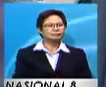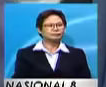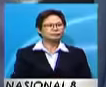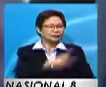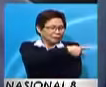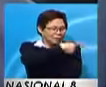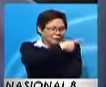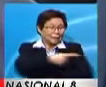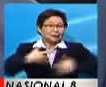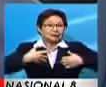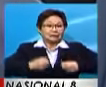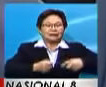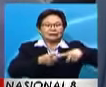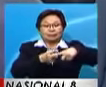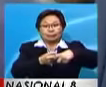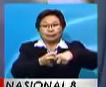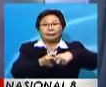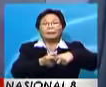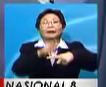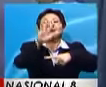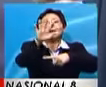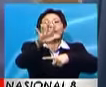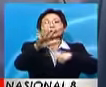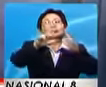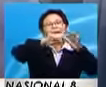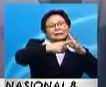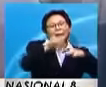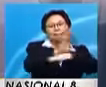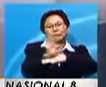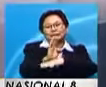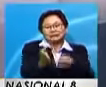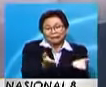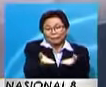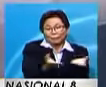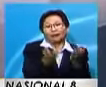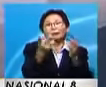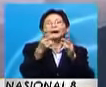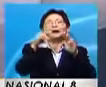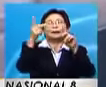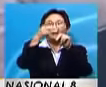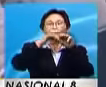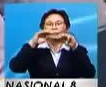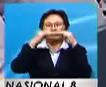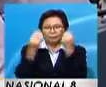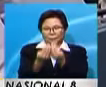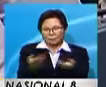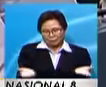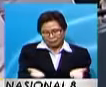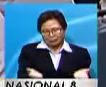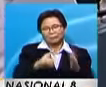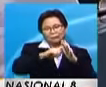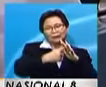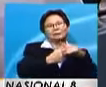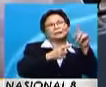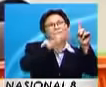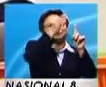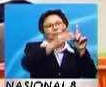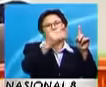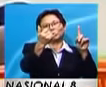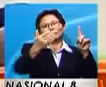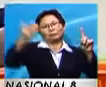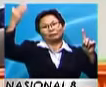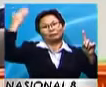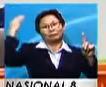di klinik kesehatan Simpanglima memulihkan operasi plastik matanya kepada masyarakat setempat Sejak satu Joon